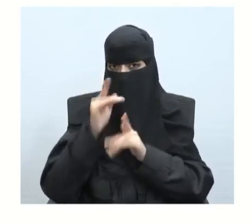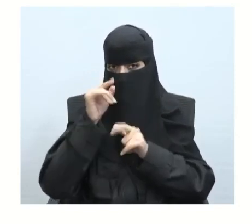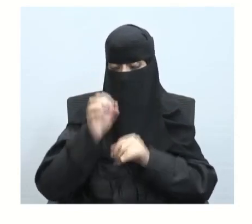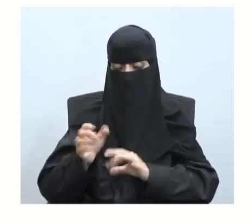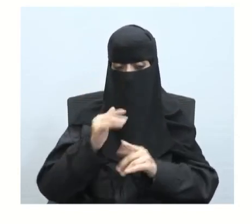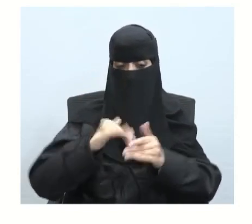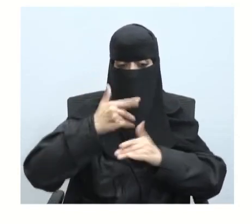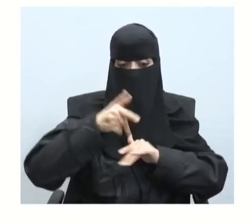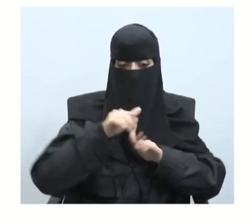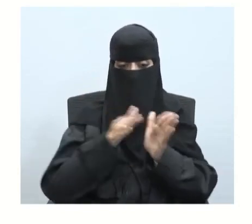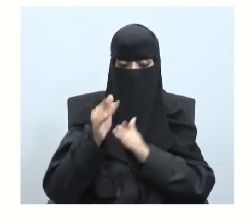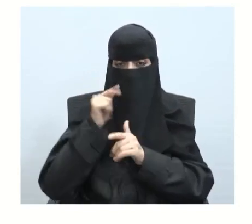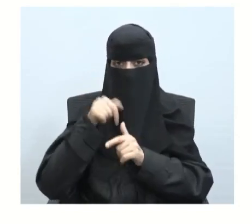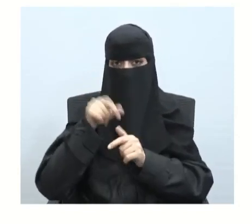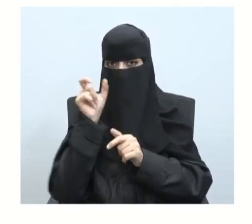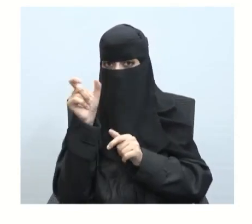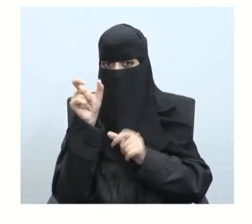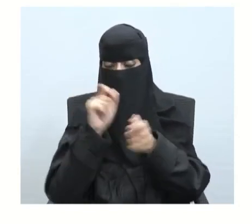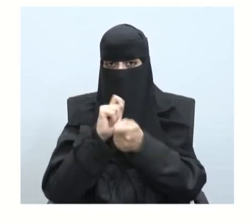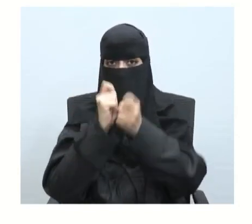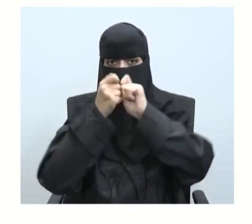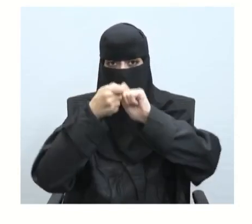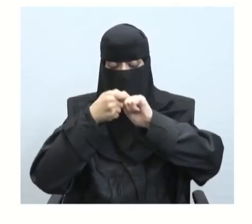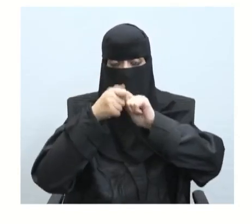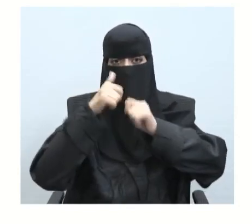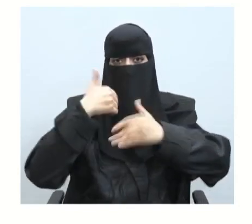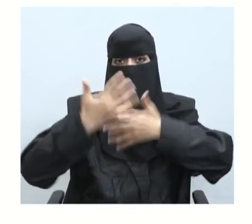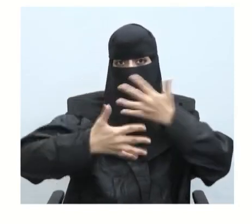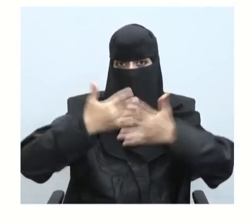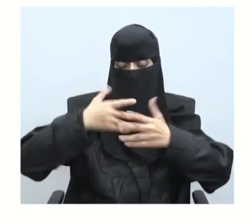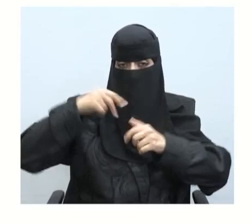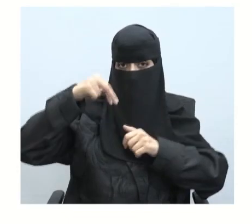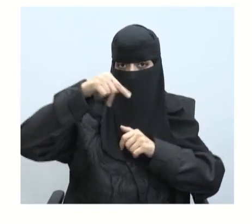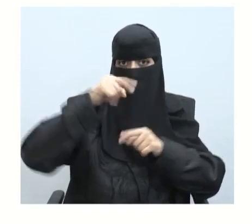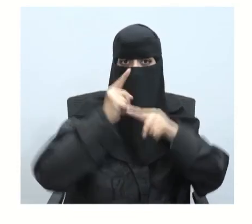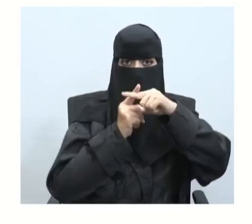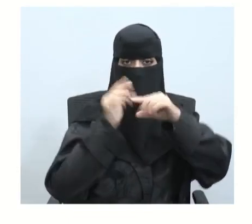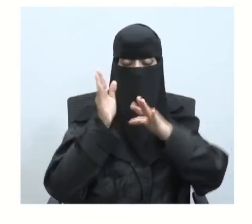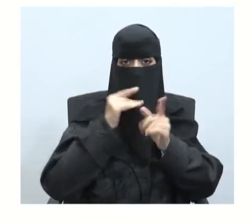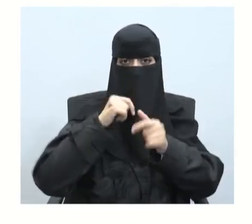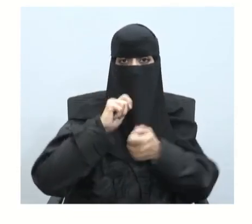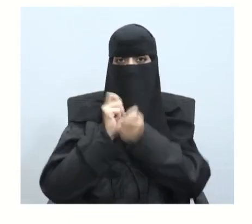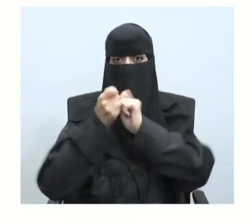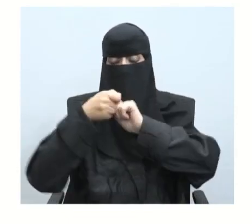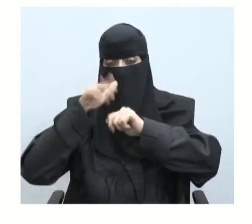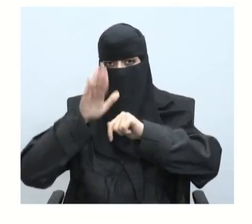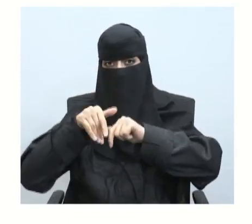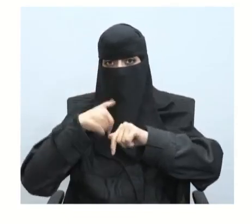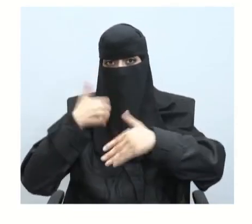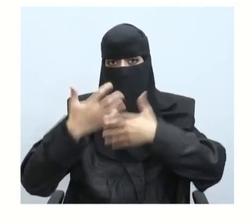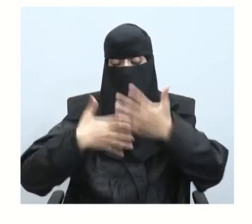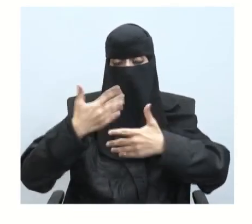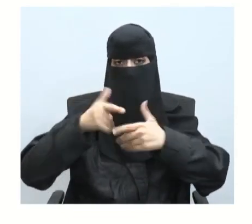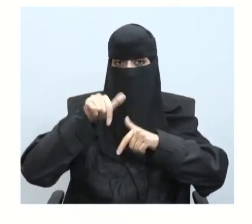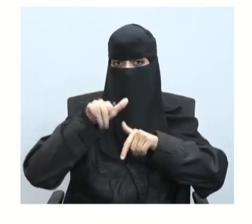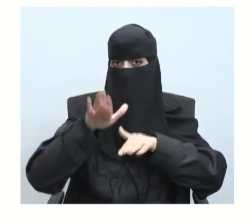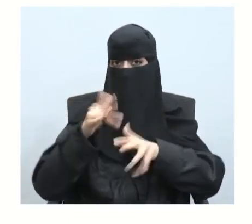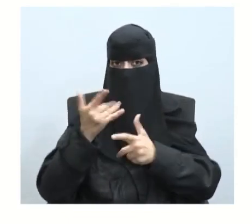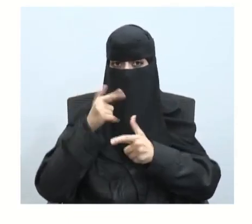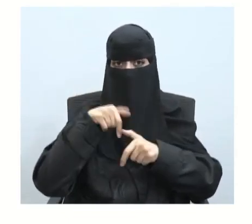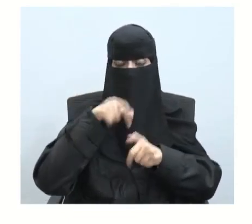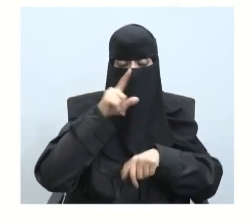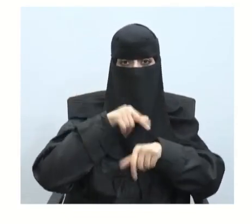ان الكي اي هي عباره عن التغير في الطاقه الحركيه زائدا التغير في طاقه ماذا